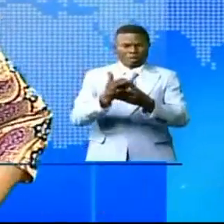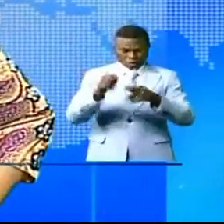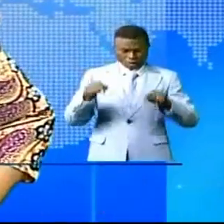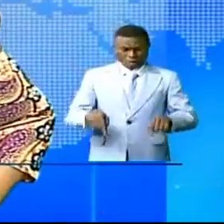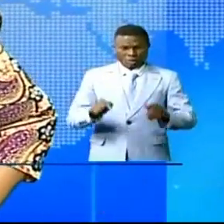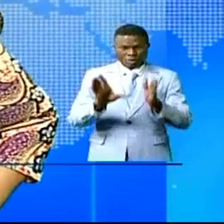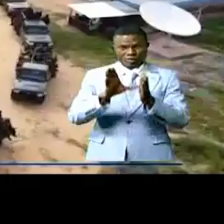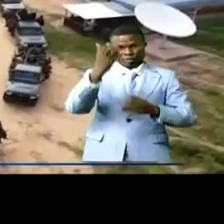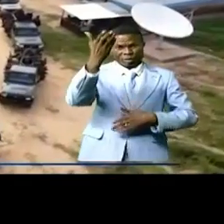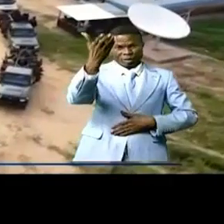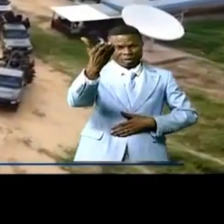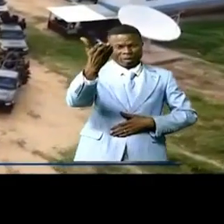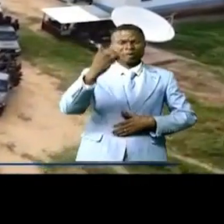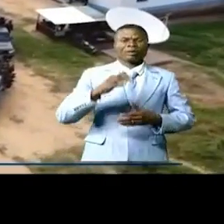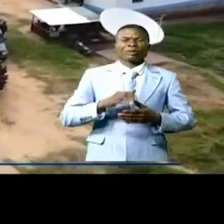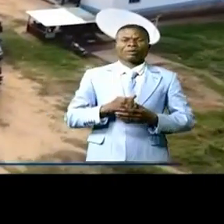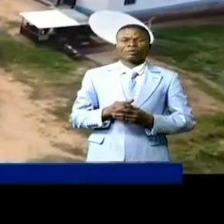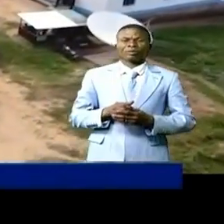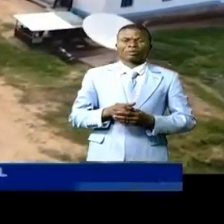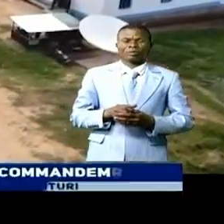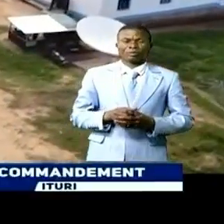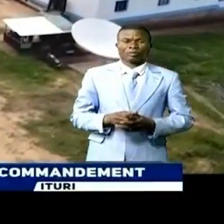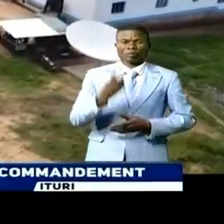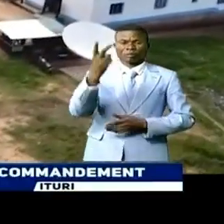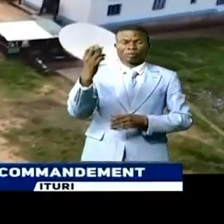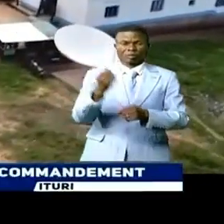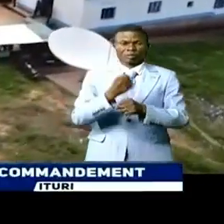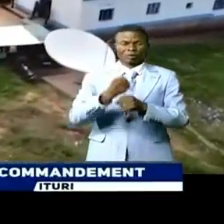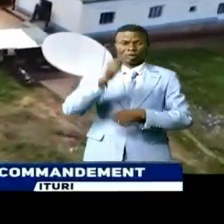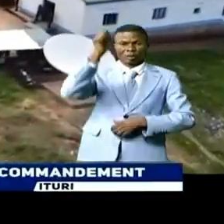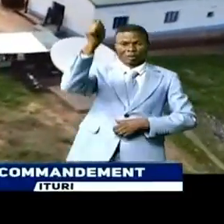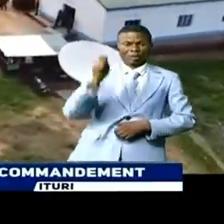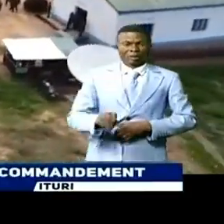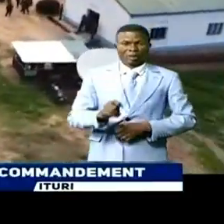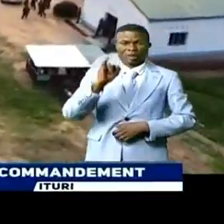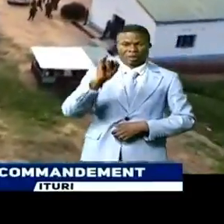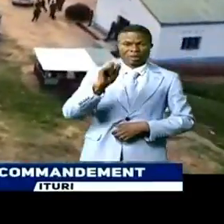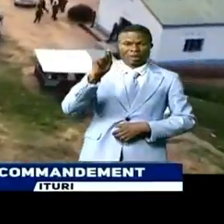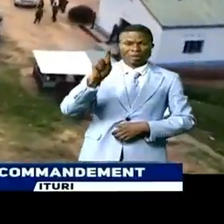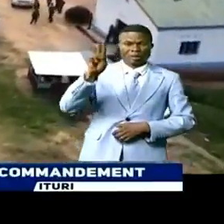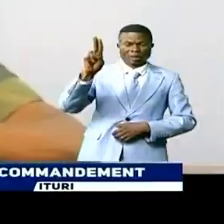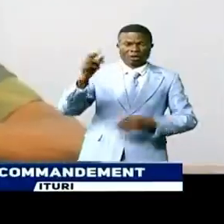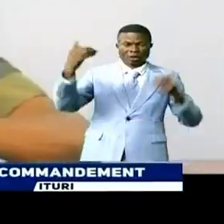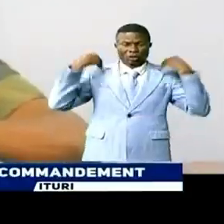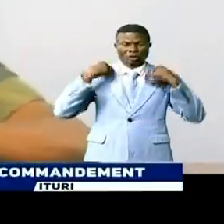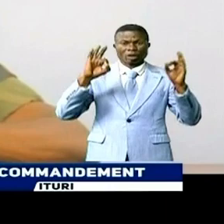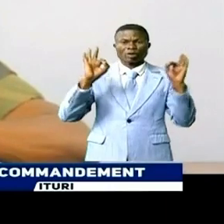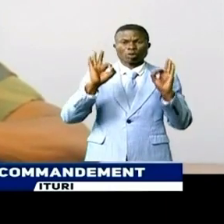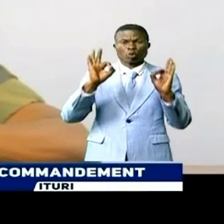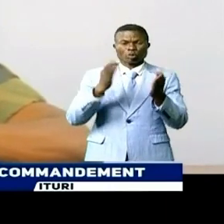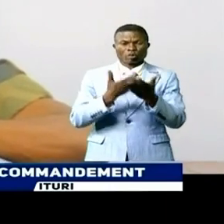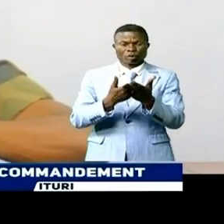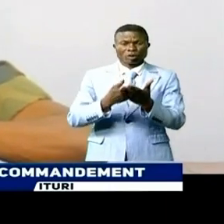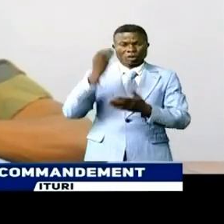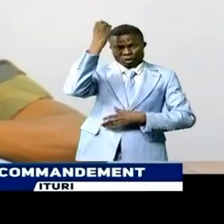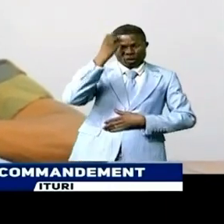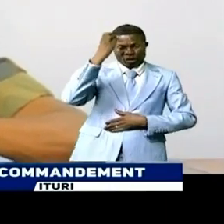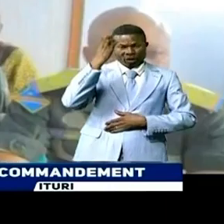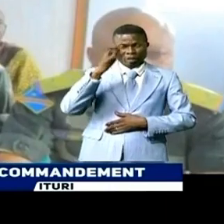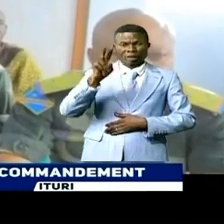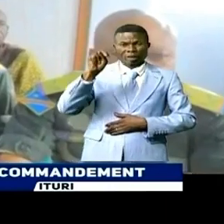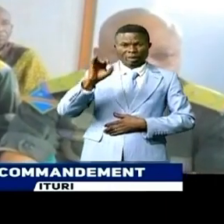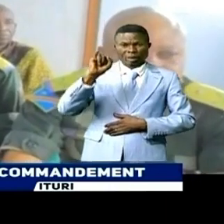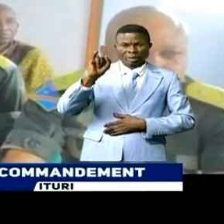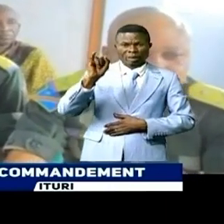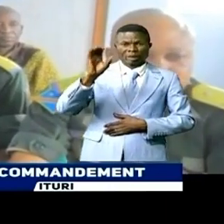regardez les secteurs opérationnels de l'armée allait tories à un nouveau mandat il s'agit du général union beau abdallah